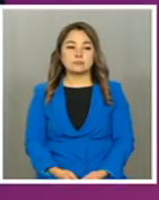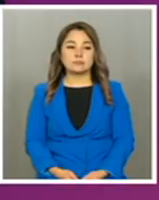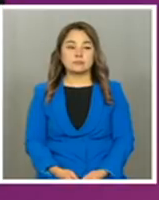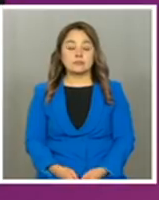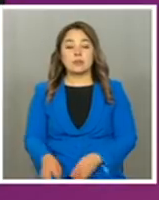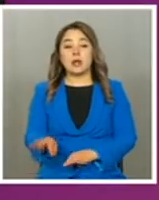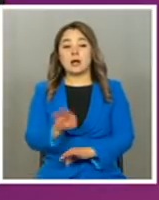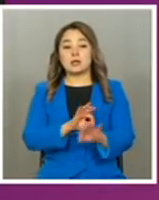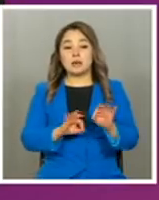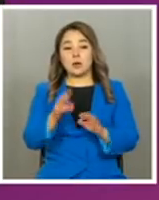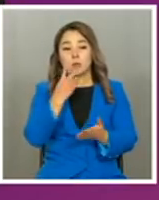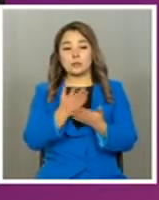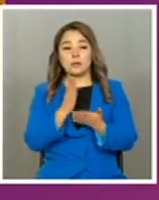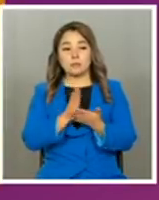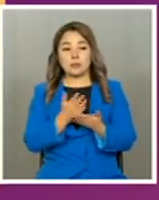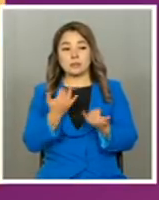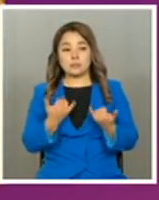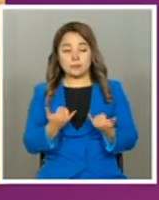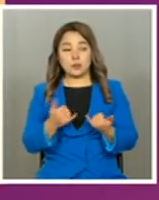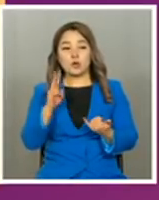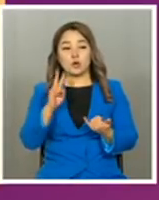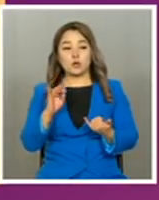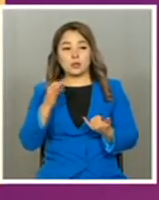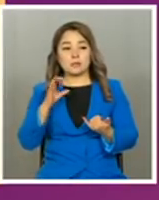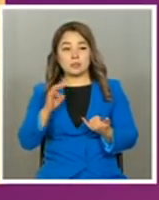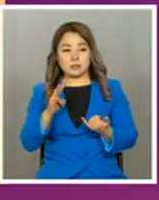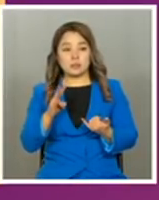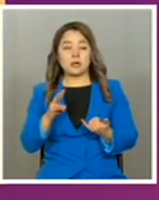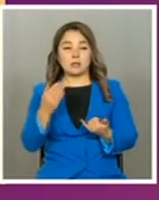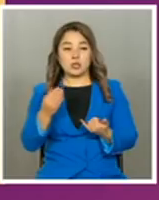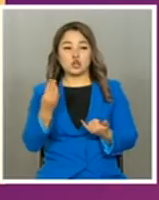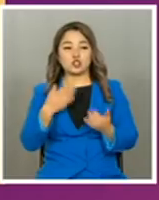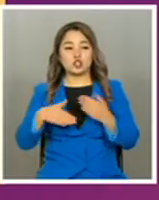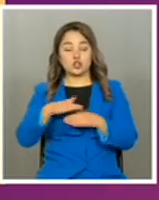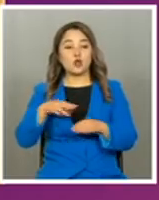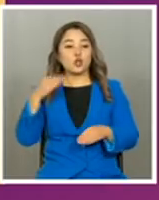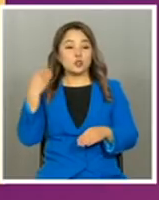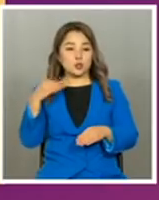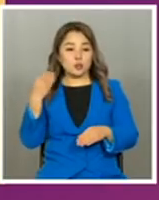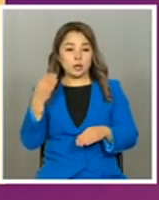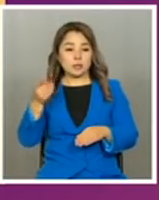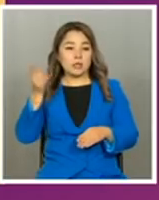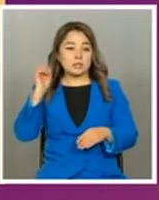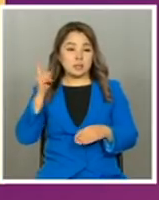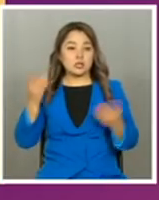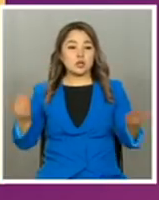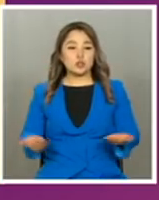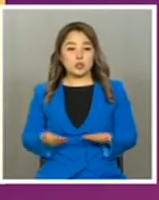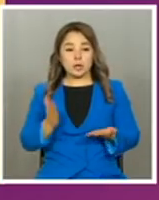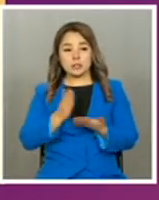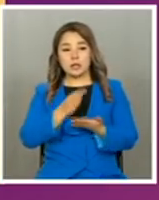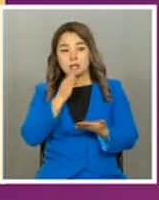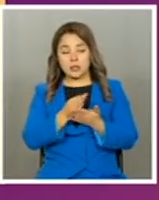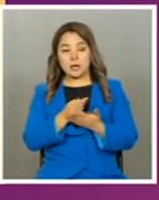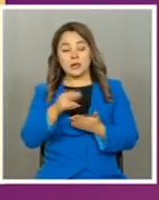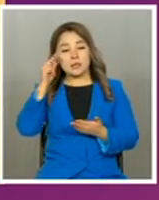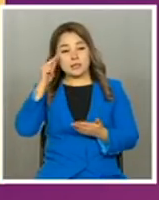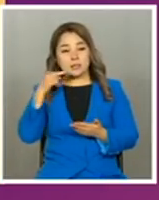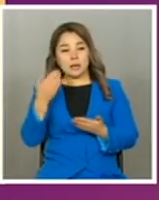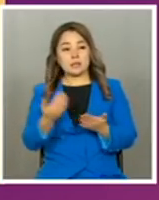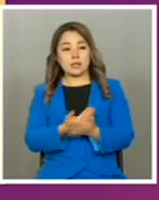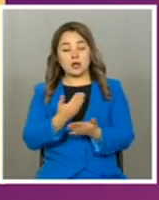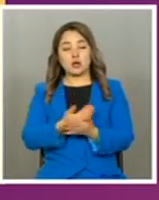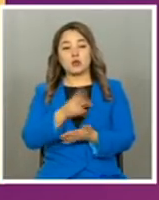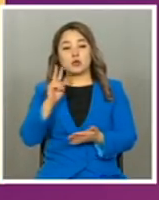Картадан көріп отырғанымыздай, Үйсіндер Шығыс Түркістан мен Жетісудың ежелгі тұрғындары. Қытай деректерінде